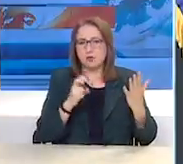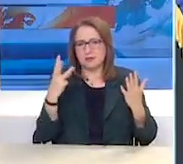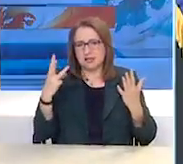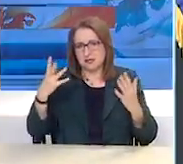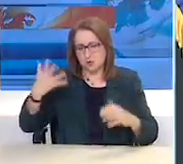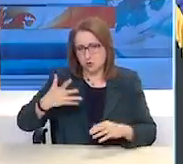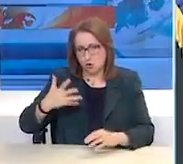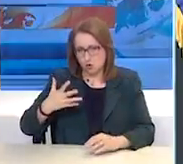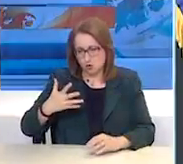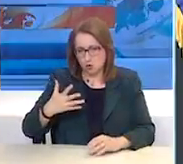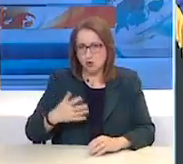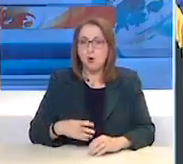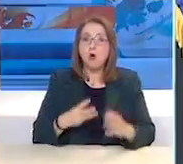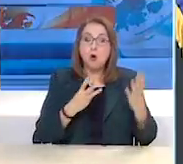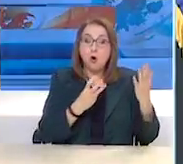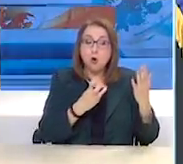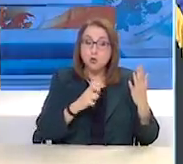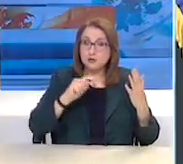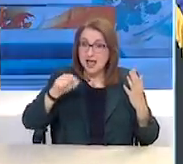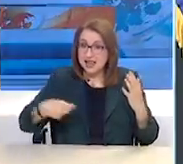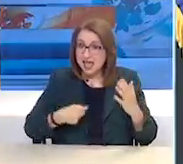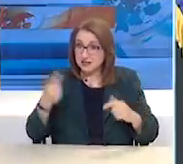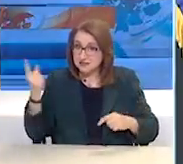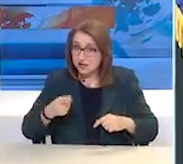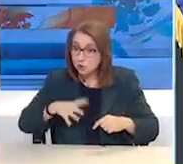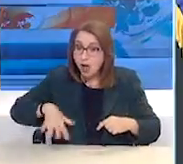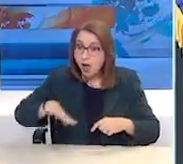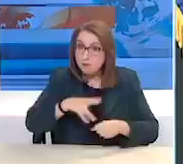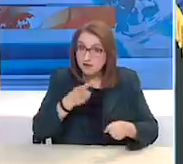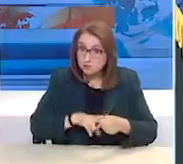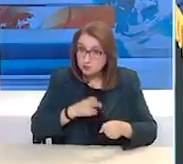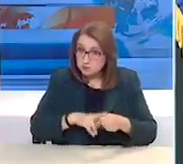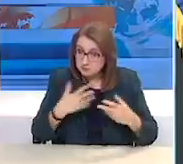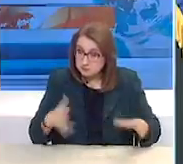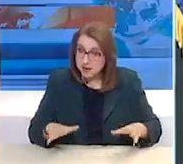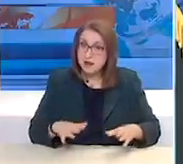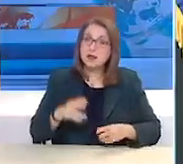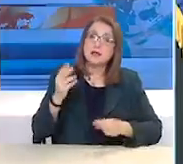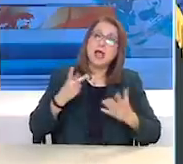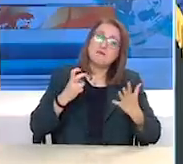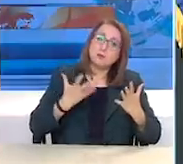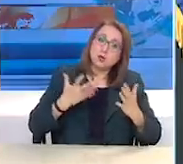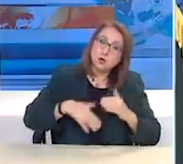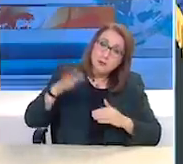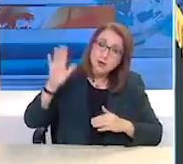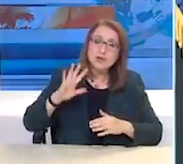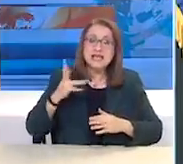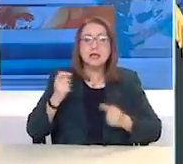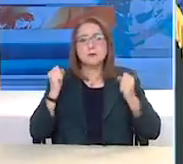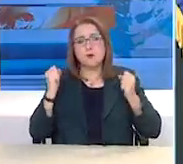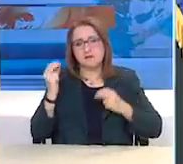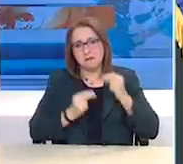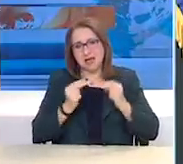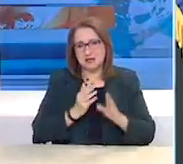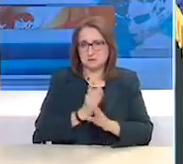έτη και το 89% είχε κάποιο υποκείμενο νόσημα ή και ηλικία 70 ετών και άνω. Έχουν συνολικά